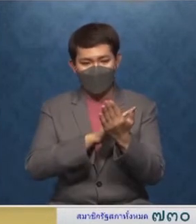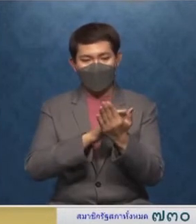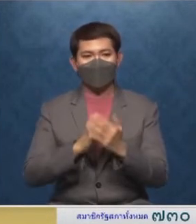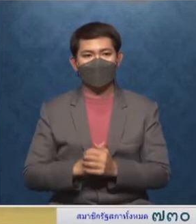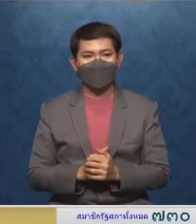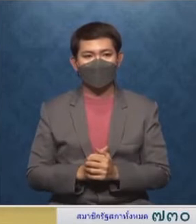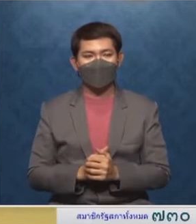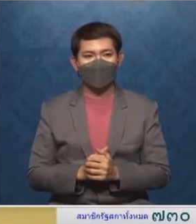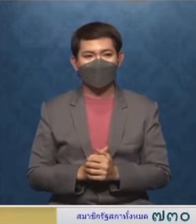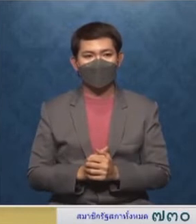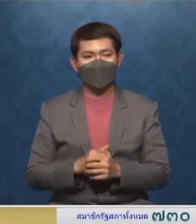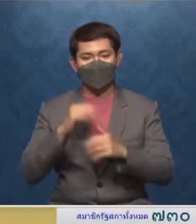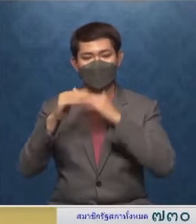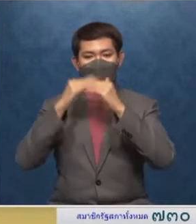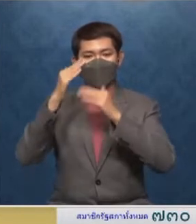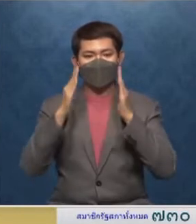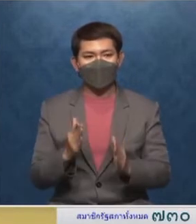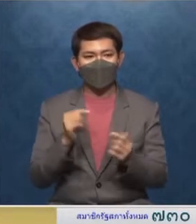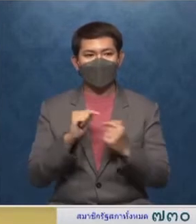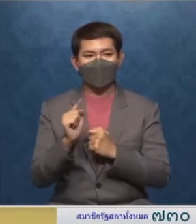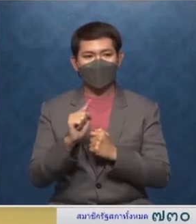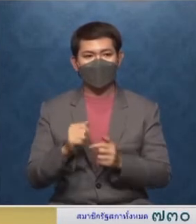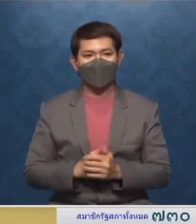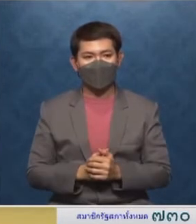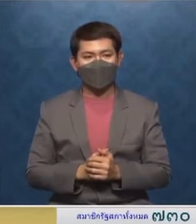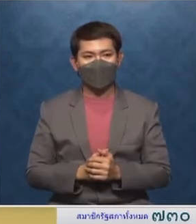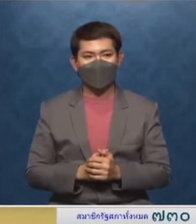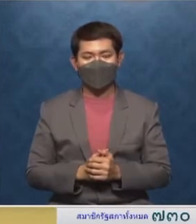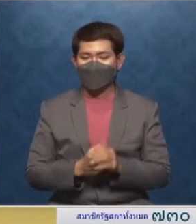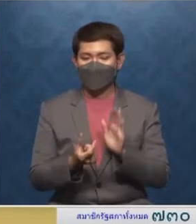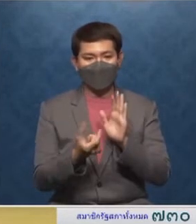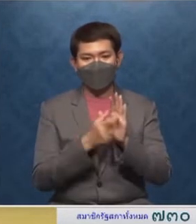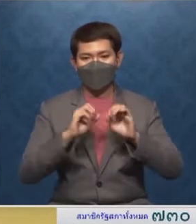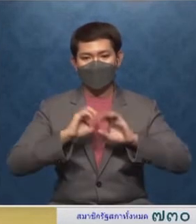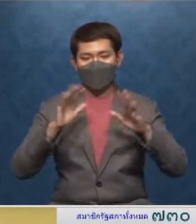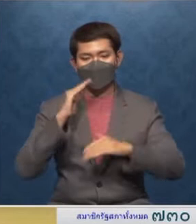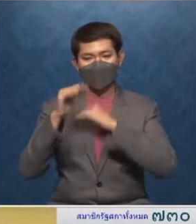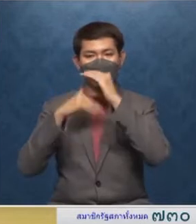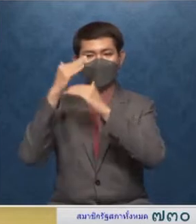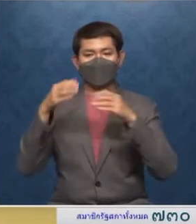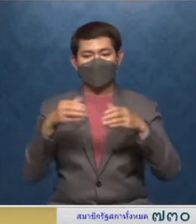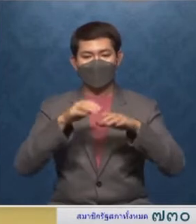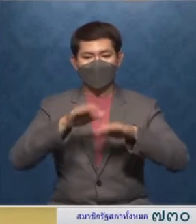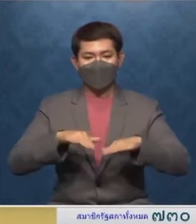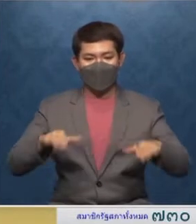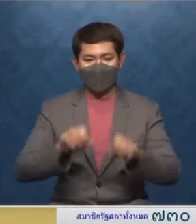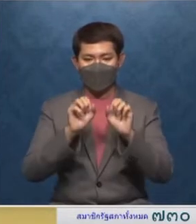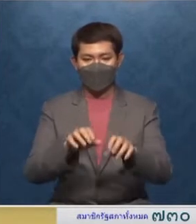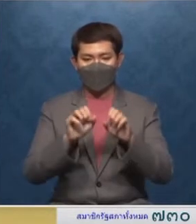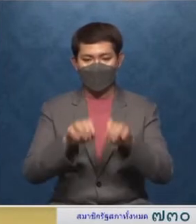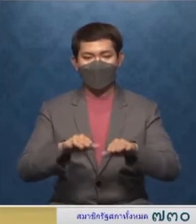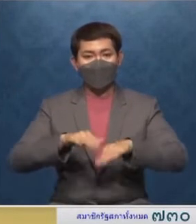ที่วัยเด็กนะครับมาตรา8นี่จะระบุชัดเจนครับว่าจะพัฒนาเด็กจะอบรมบ่มนิสัยเด็